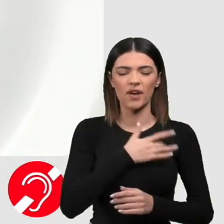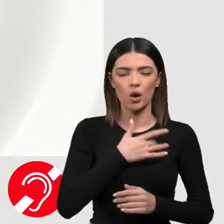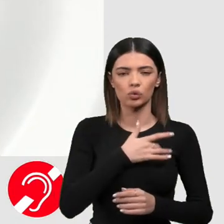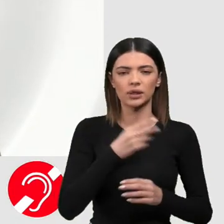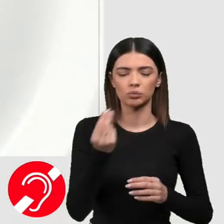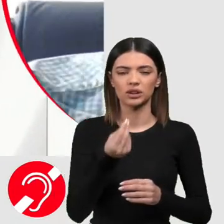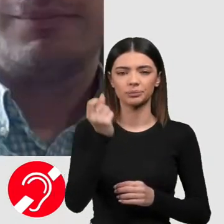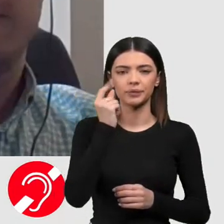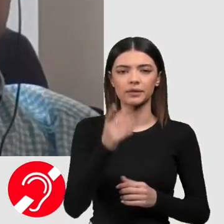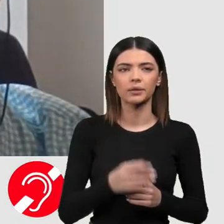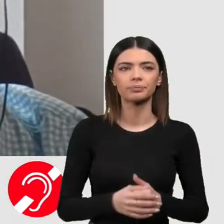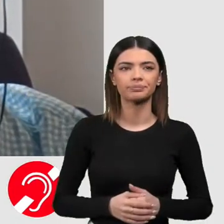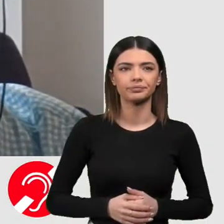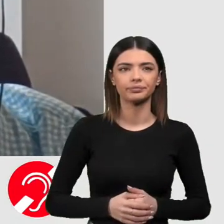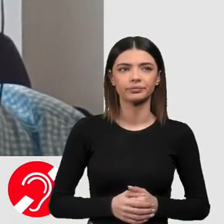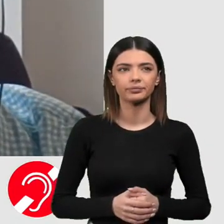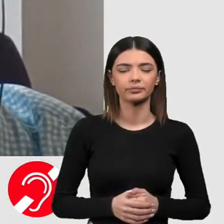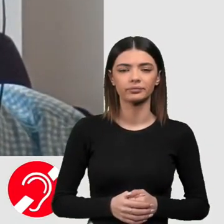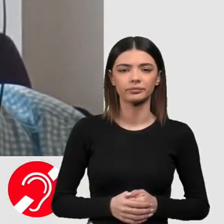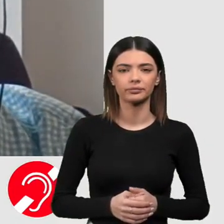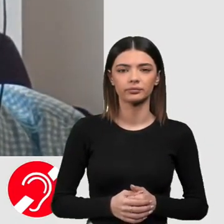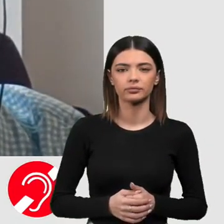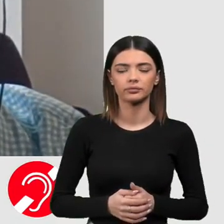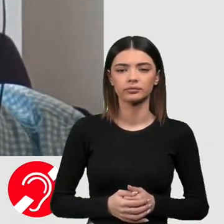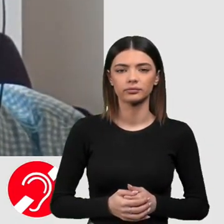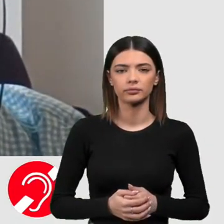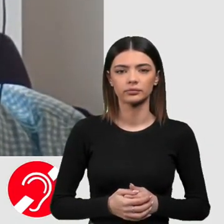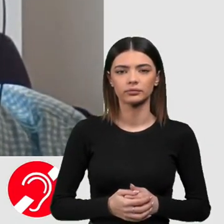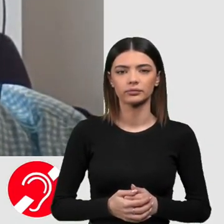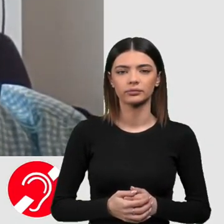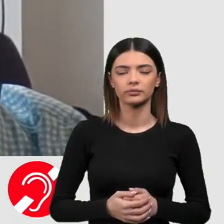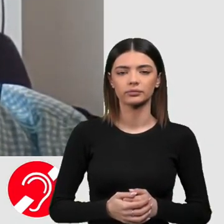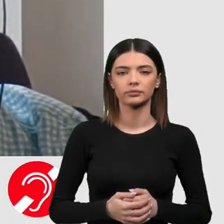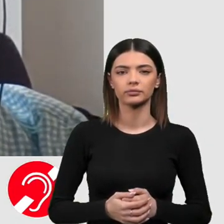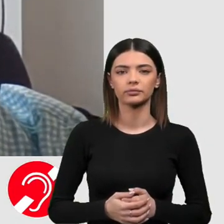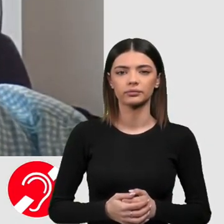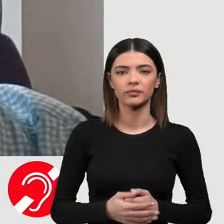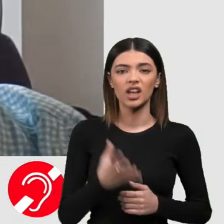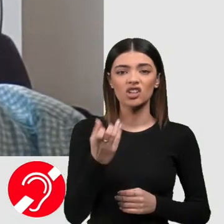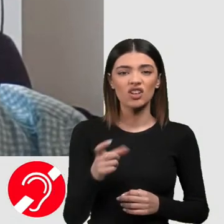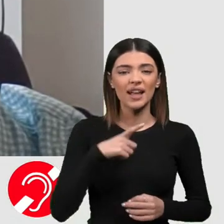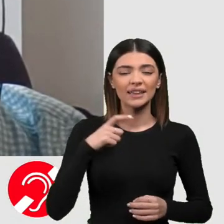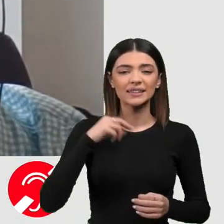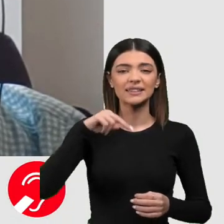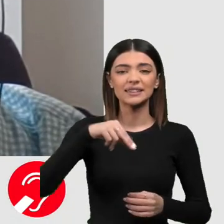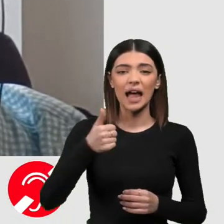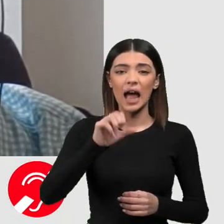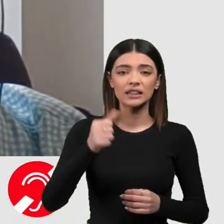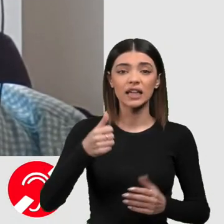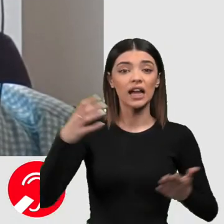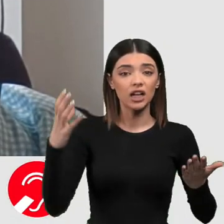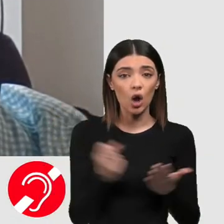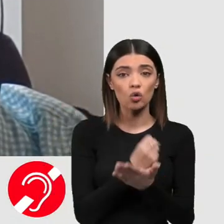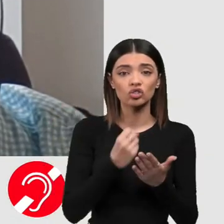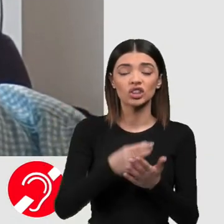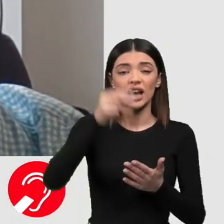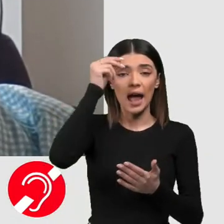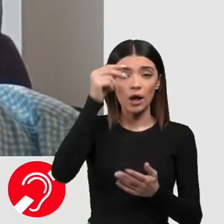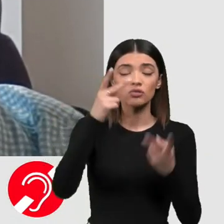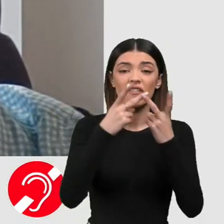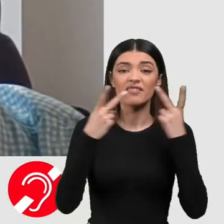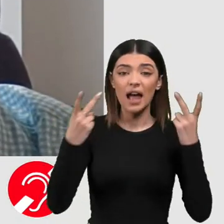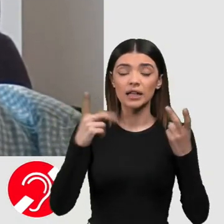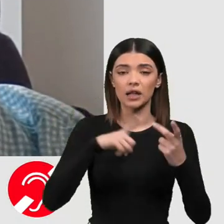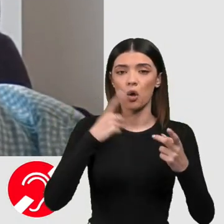universitar. Bună dimineața și mulțumesc pentru prezență! Bună dimineața tuturor! Ce ar însemna dacă NASA a reușit să